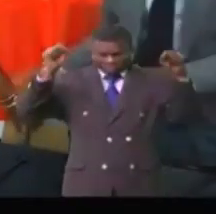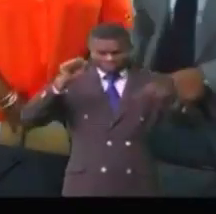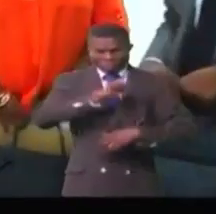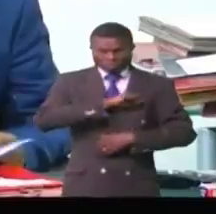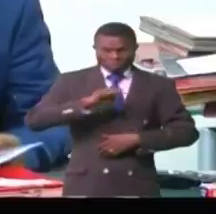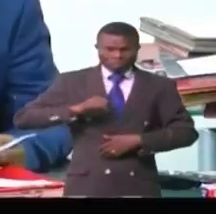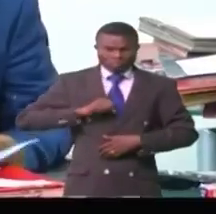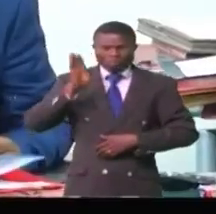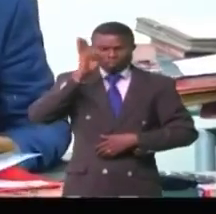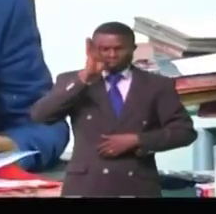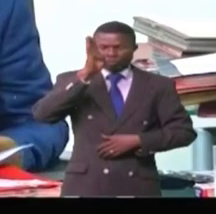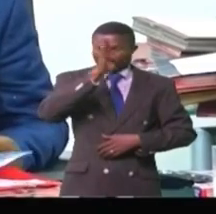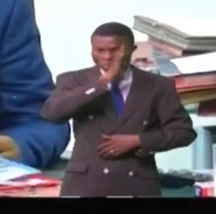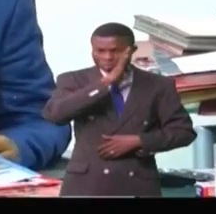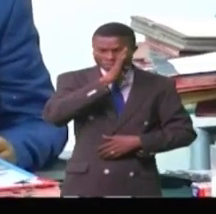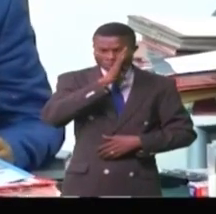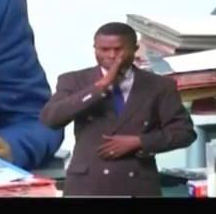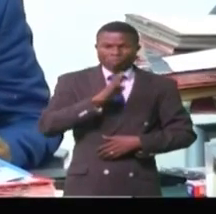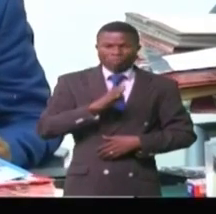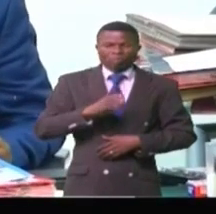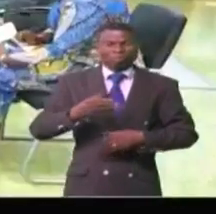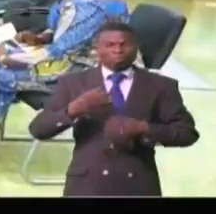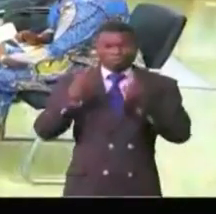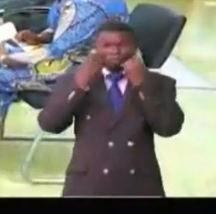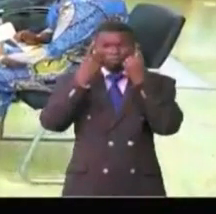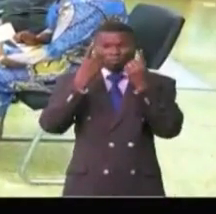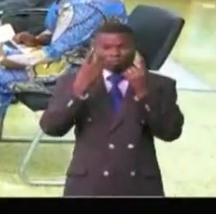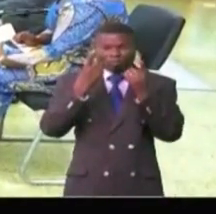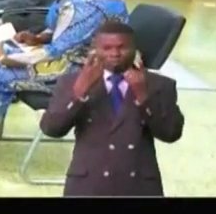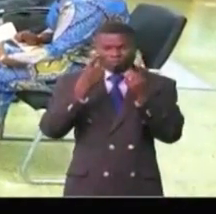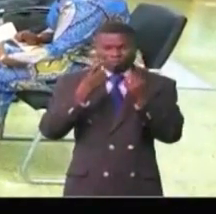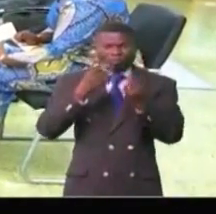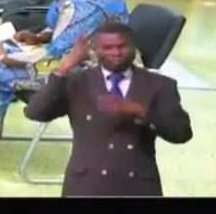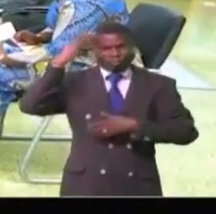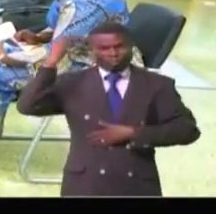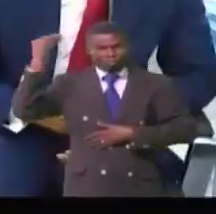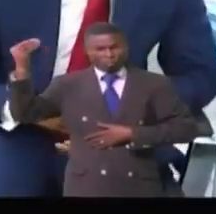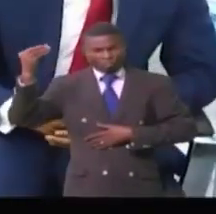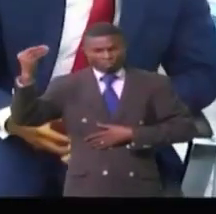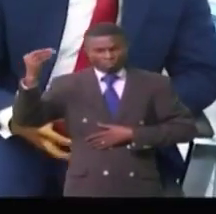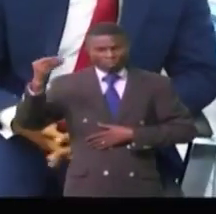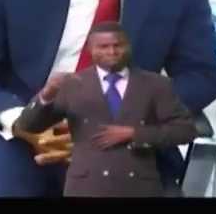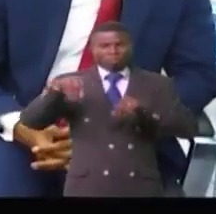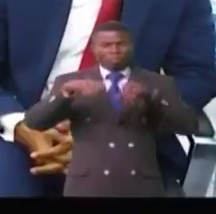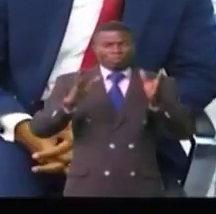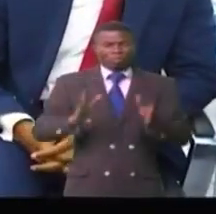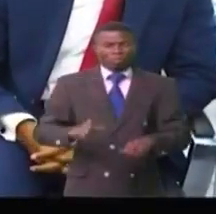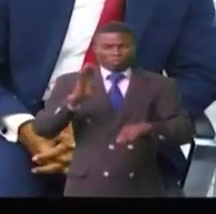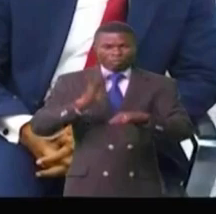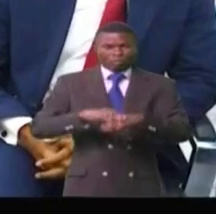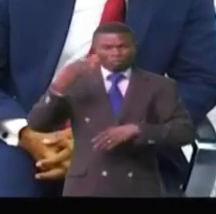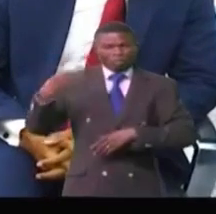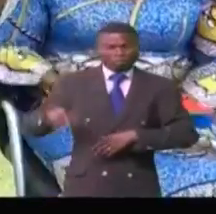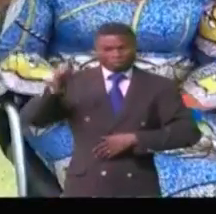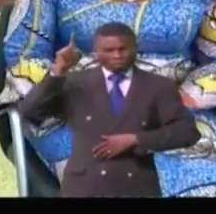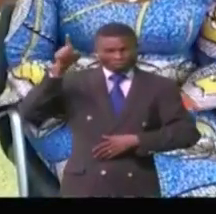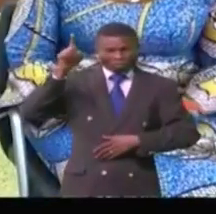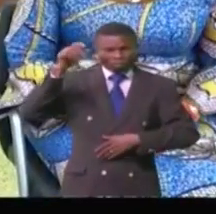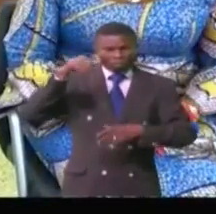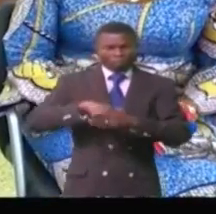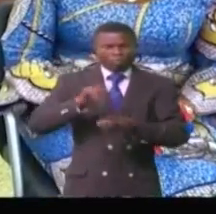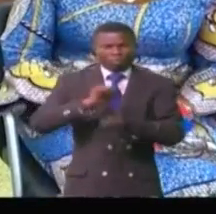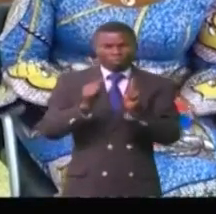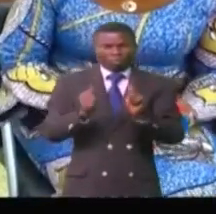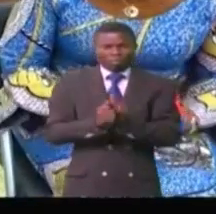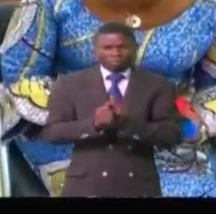Sénat, Modeste Baati, a été agréablement surpris de l'expérience que traînent ses compatriotes vivant en France dans le domaine